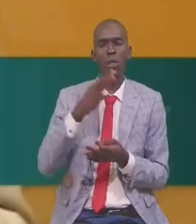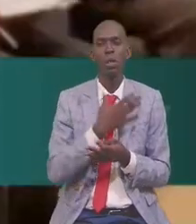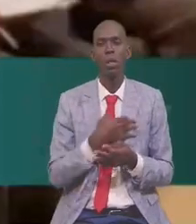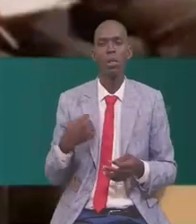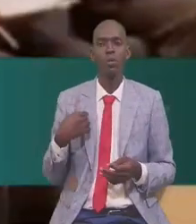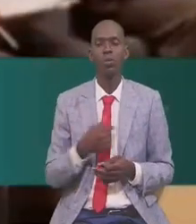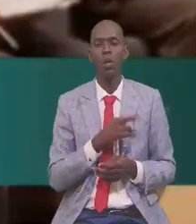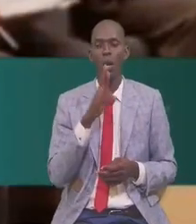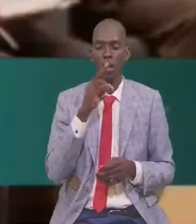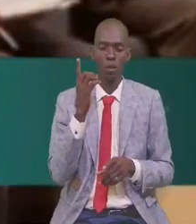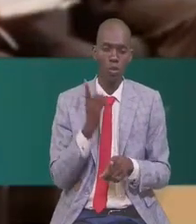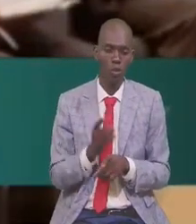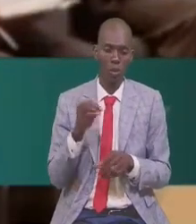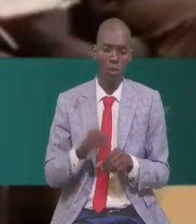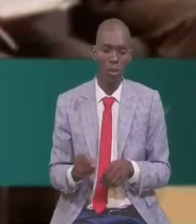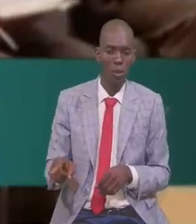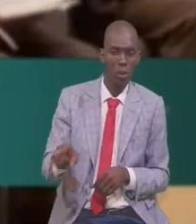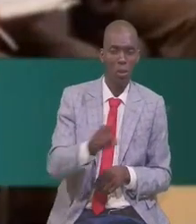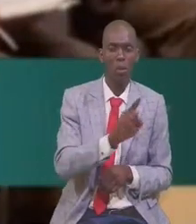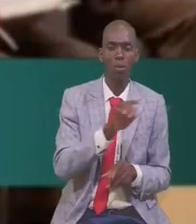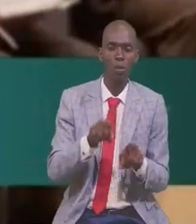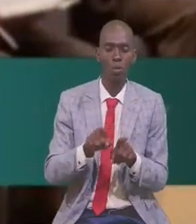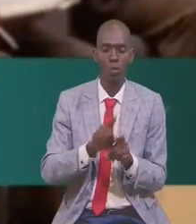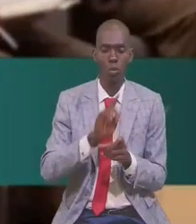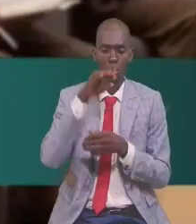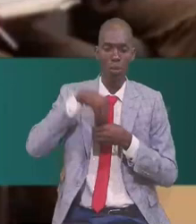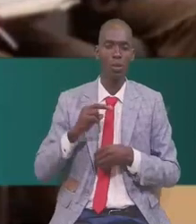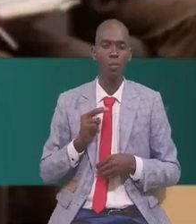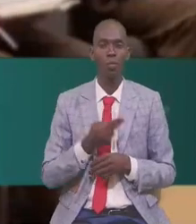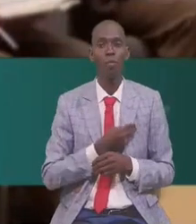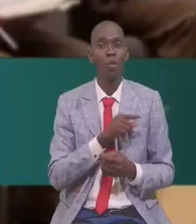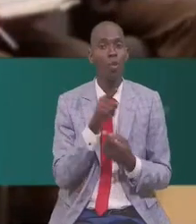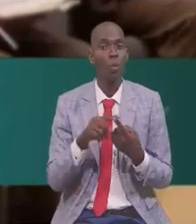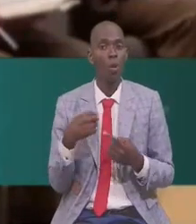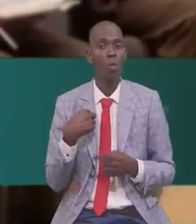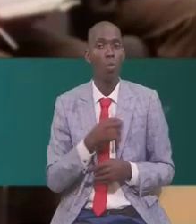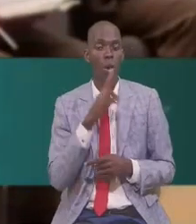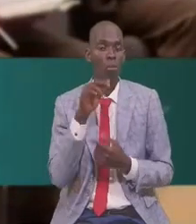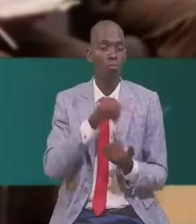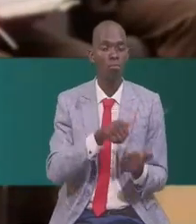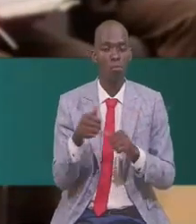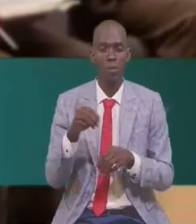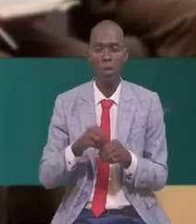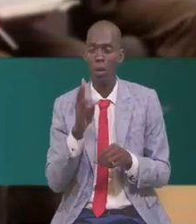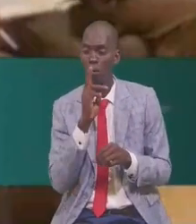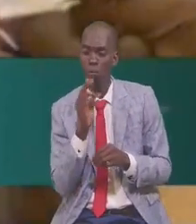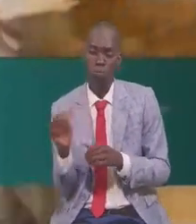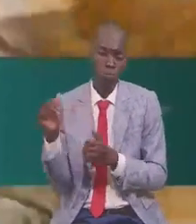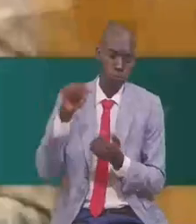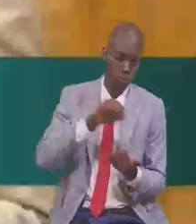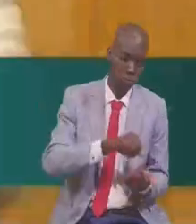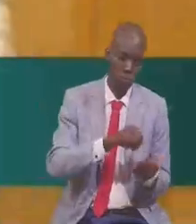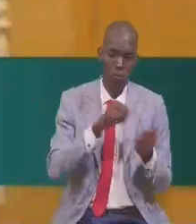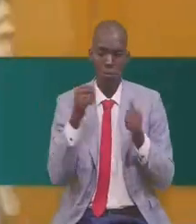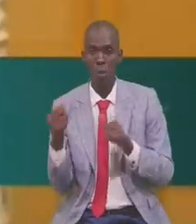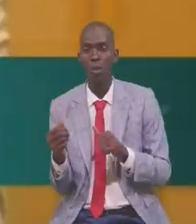nous sommes en eux et ils sont en nous. Lorsque nous sommes baptisés d'eau par immersion, l'eau est dedans, l'eau est autour de nous.